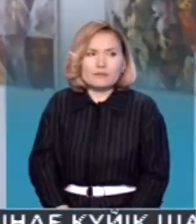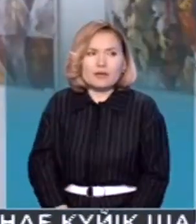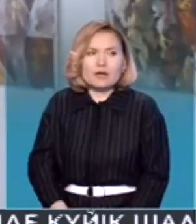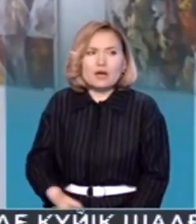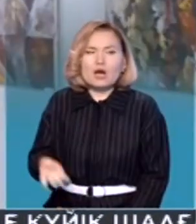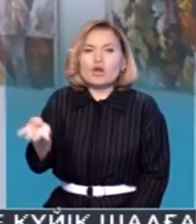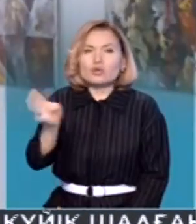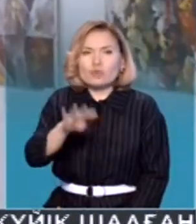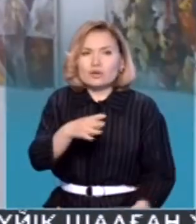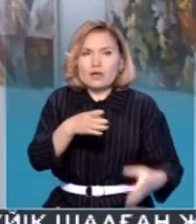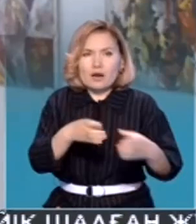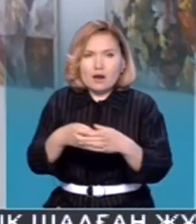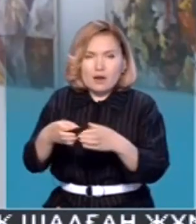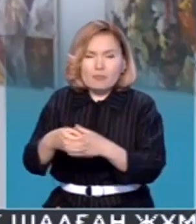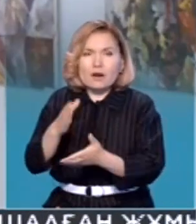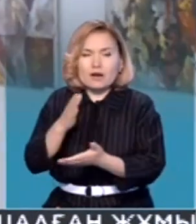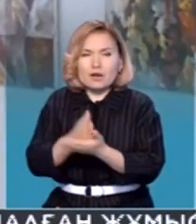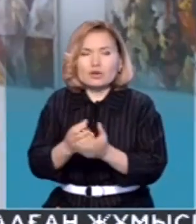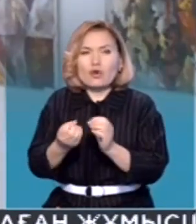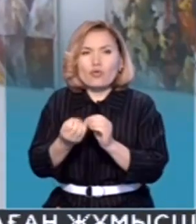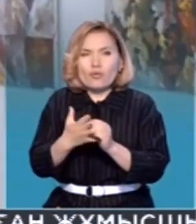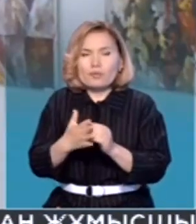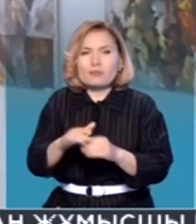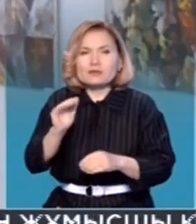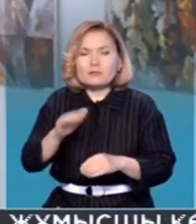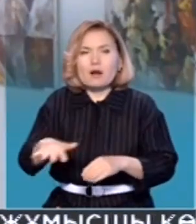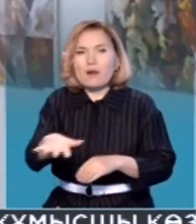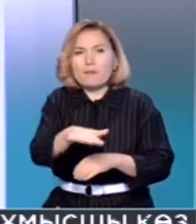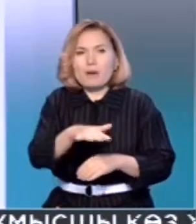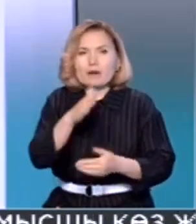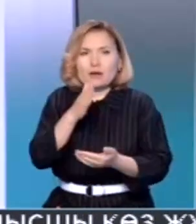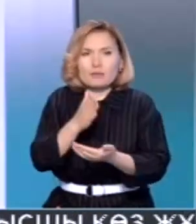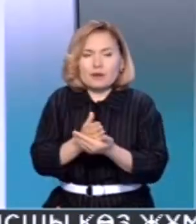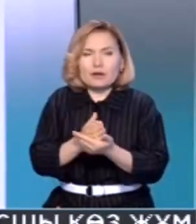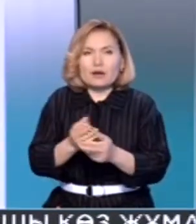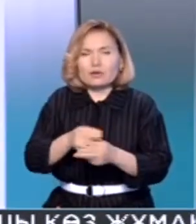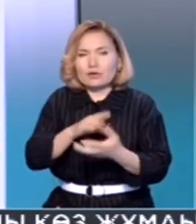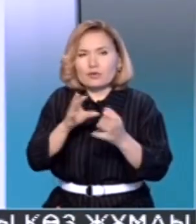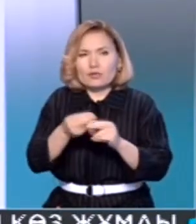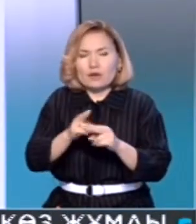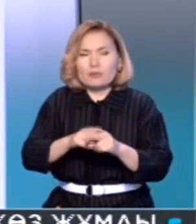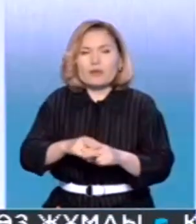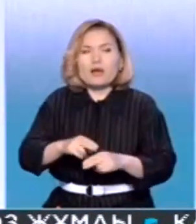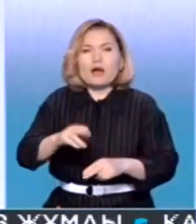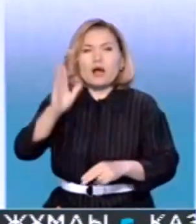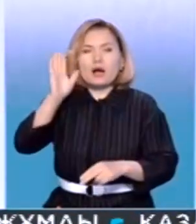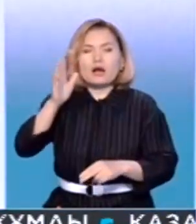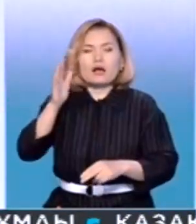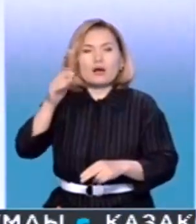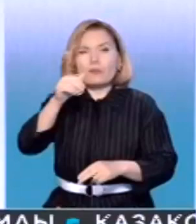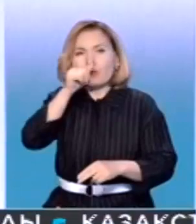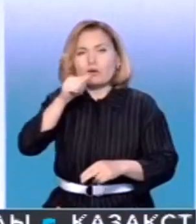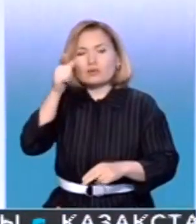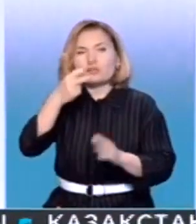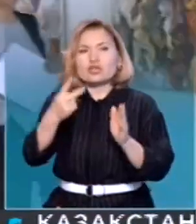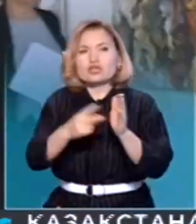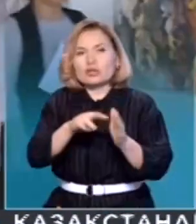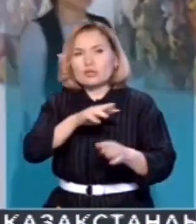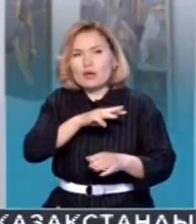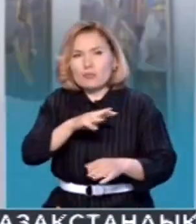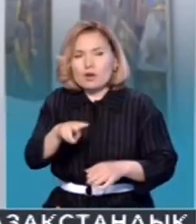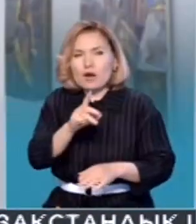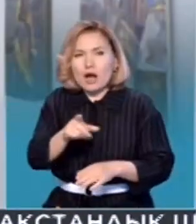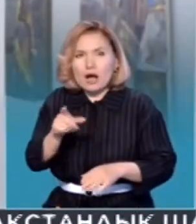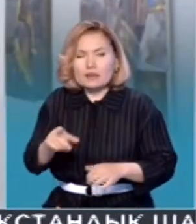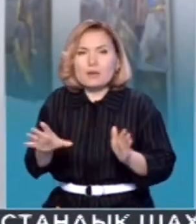бар, төрт компанияның былай айтқанда 15 мыңдай паркі бар жаңа кикшеринг бойынша. Мысалы, алдыңғы жылы 7 миллиондай адамды қолданған